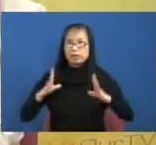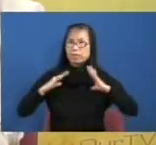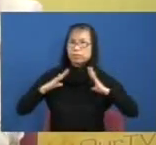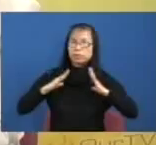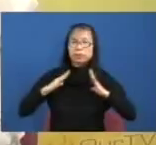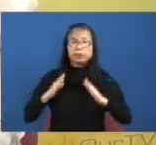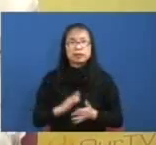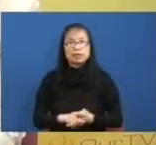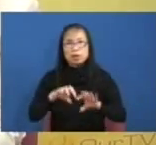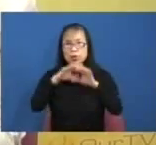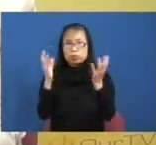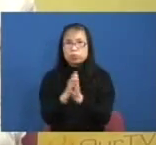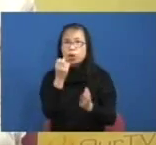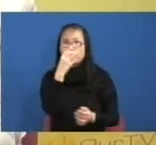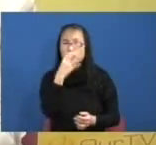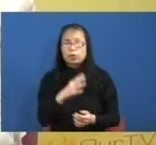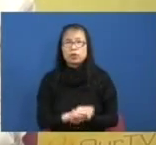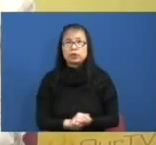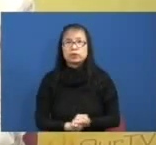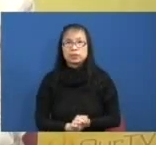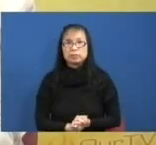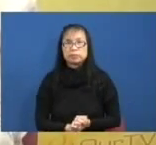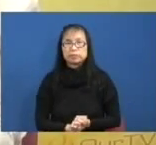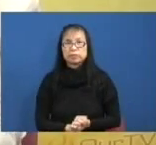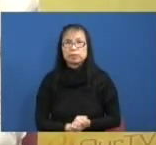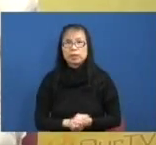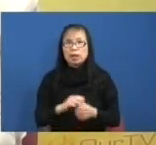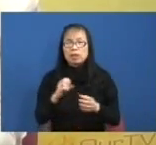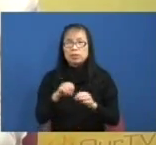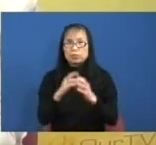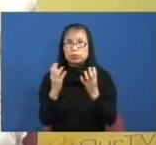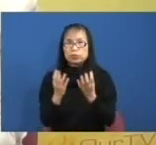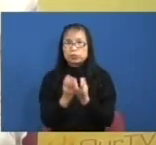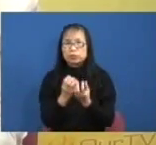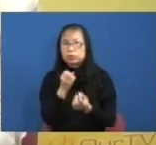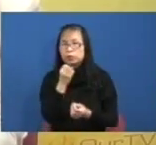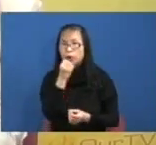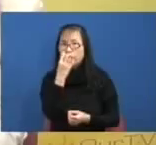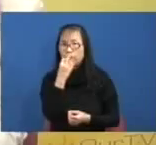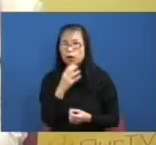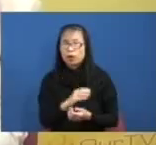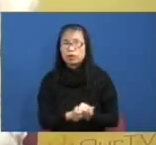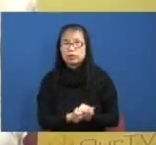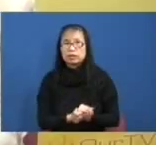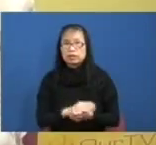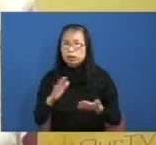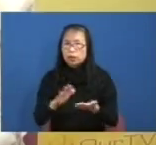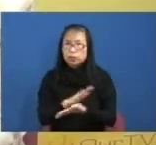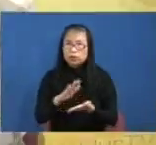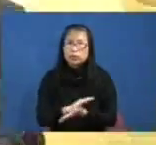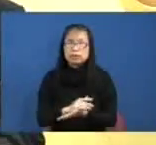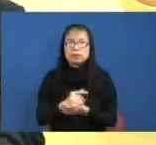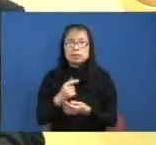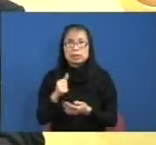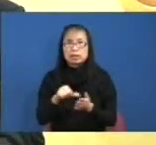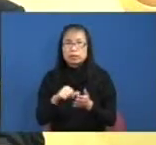個unemployment rate 啦， 3.6%， 係咯，全我諗係咪全港即係咁耐嚇咁多年來最低？ 差唔多最